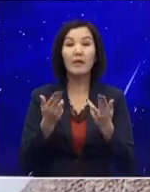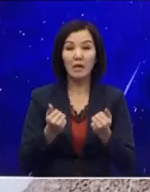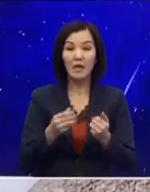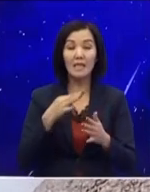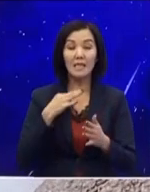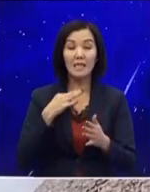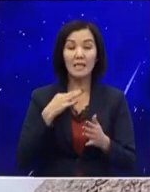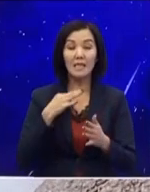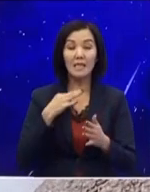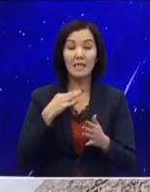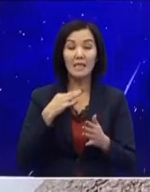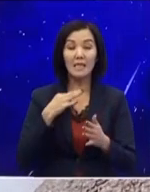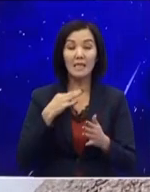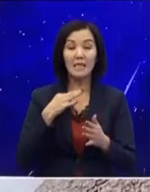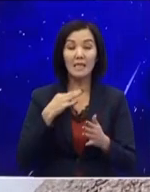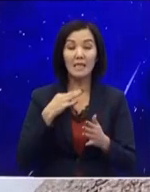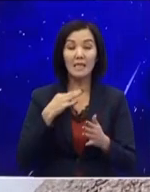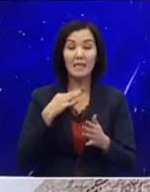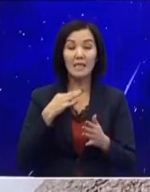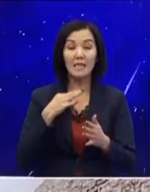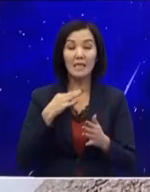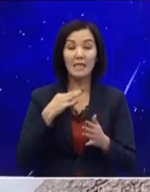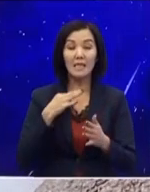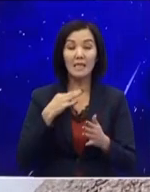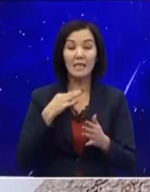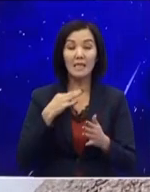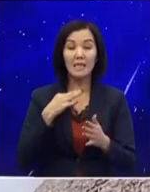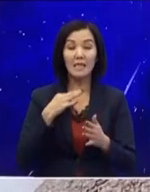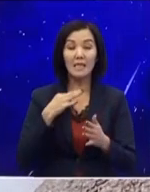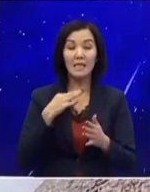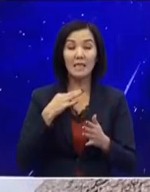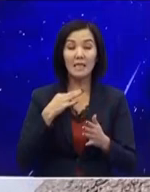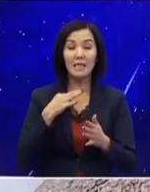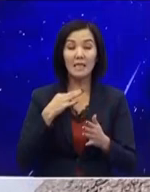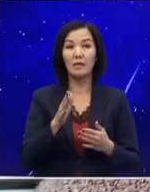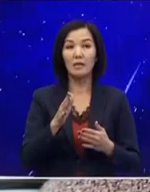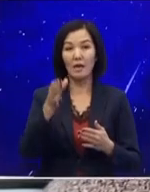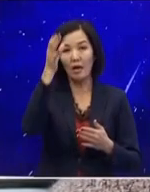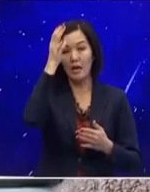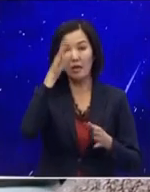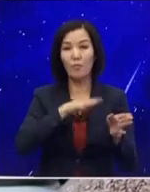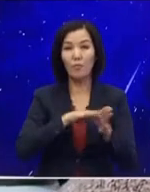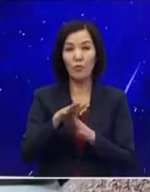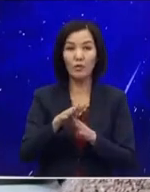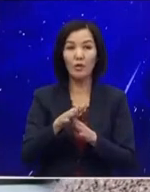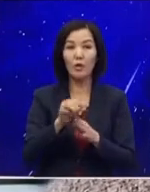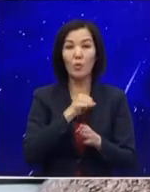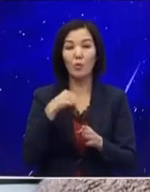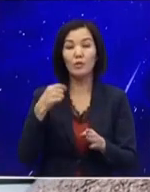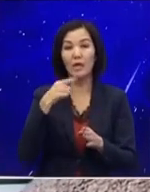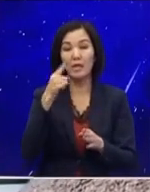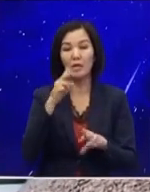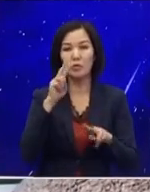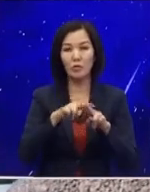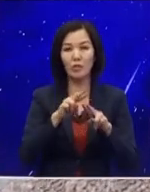жас болғандықтан қателесті. Ол өз ісіне өкінет. Түзелдім дейді. Оны бізде көріп жүрміз. Ақылы толысып келеді. Соны өзді айтады. Сотталып